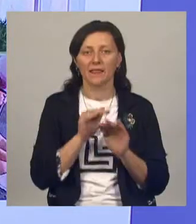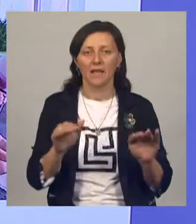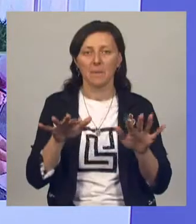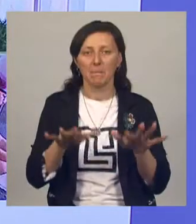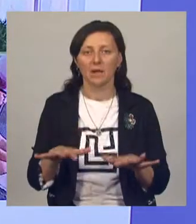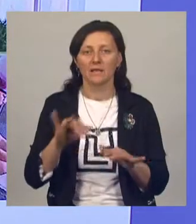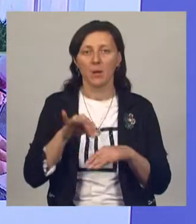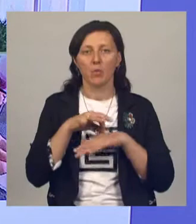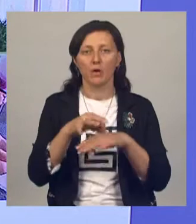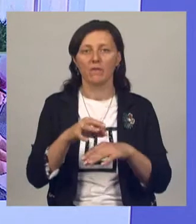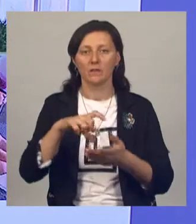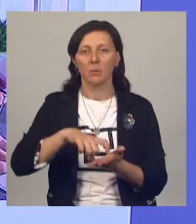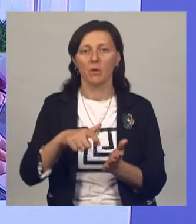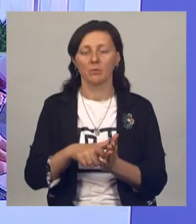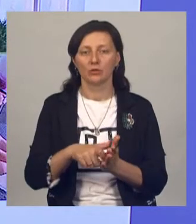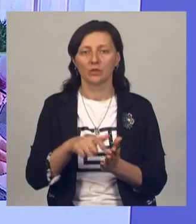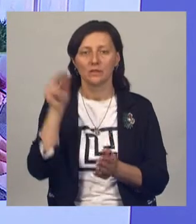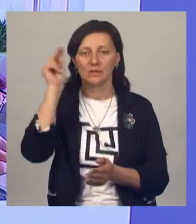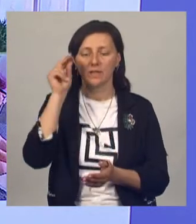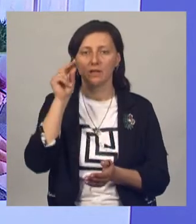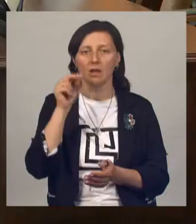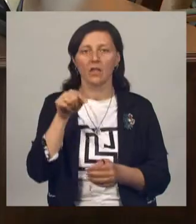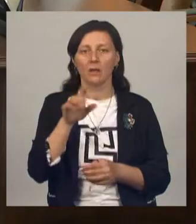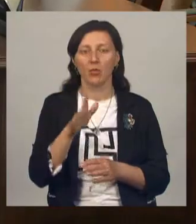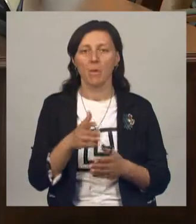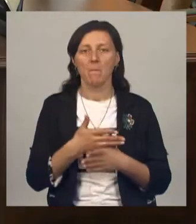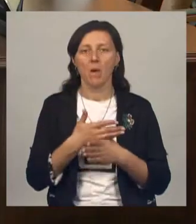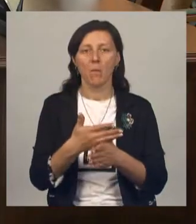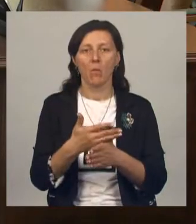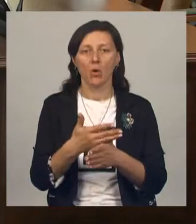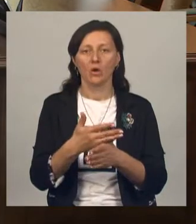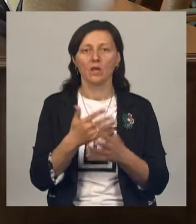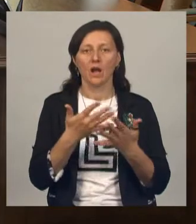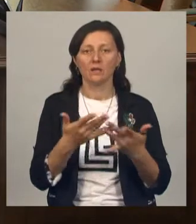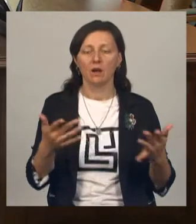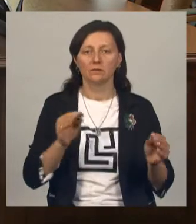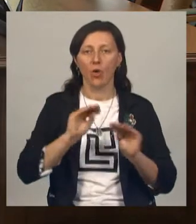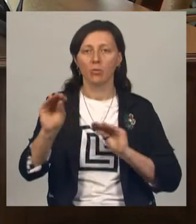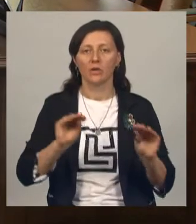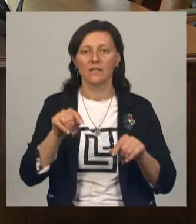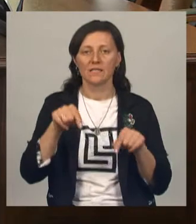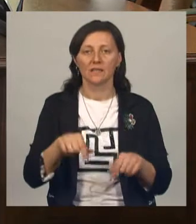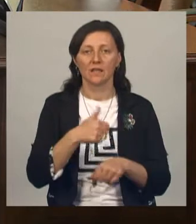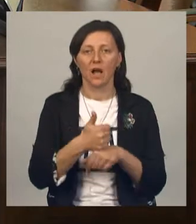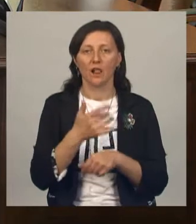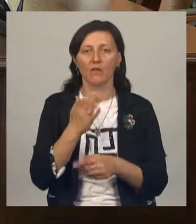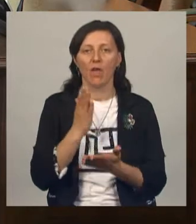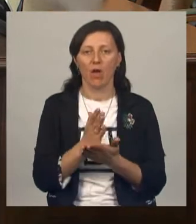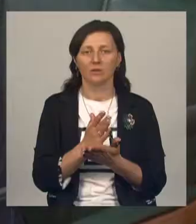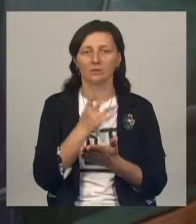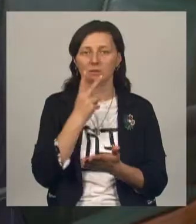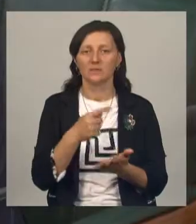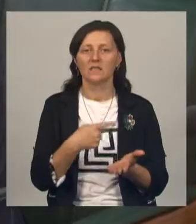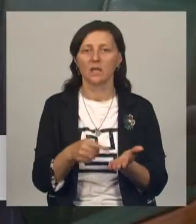проводить занятия кстати в учебном процессе помогут аудиторией с модульными элементами здесь у губернатора есть замечание